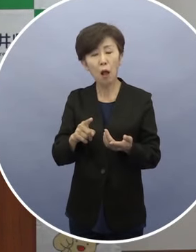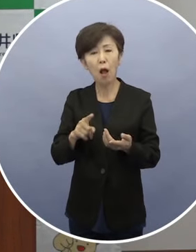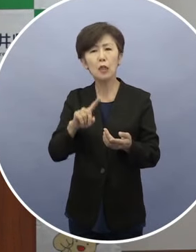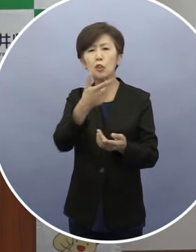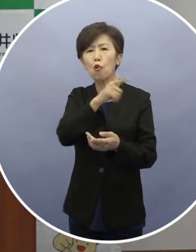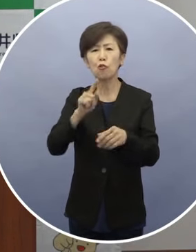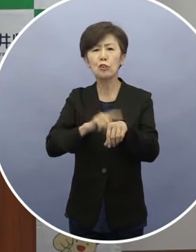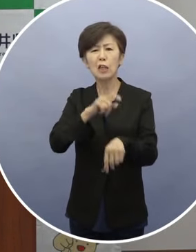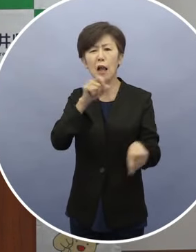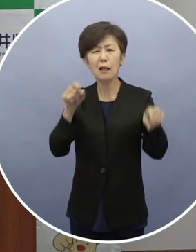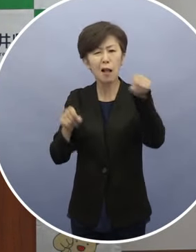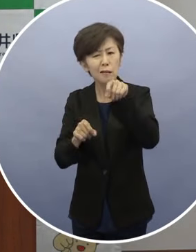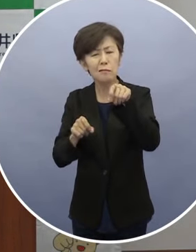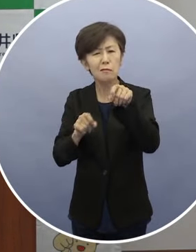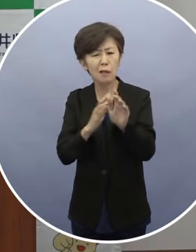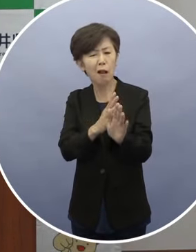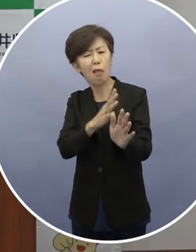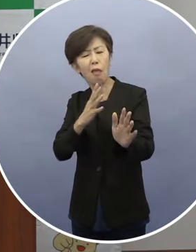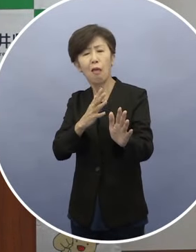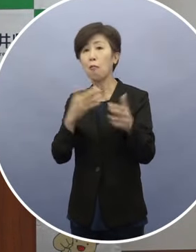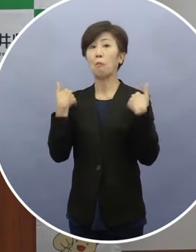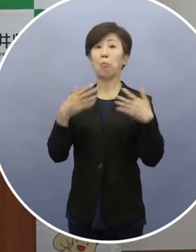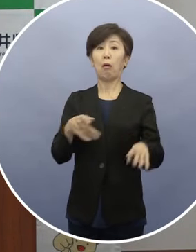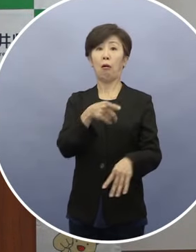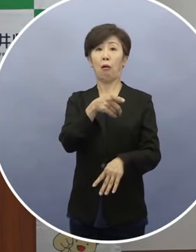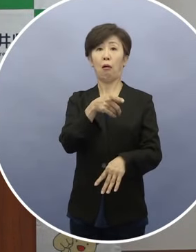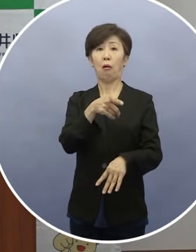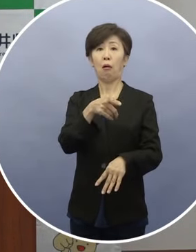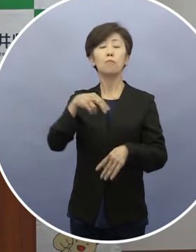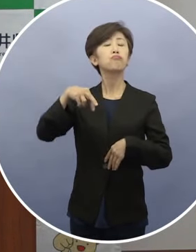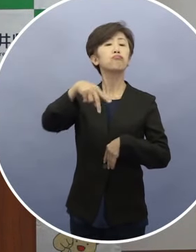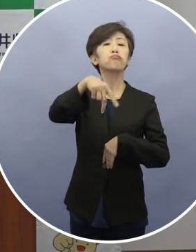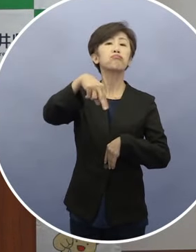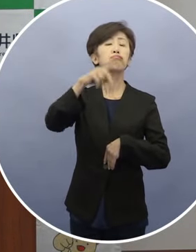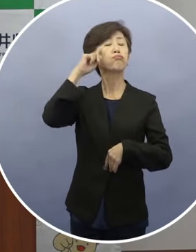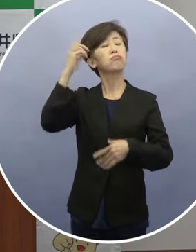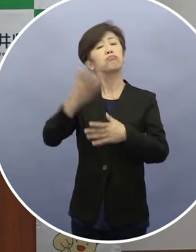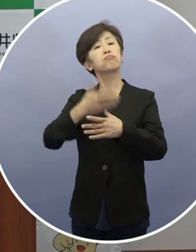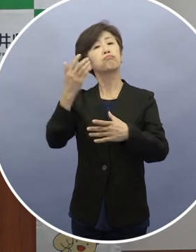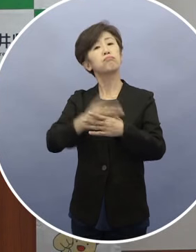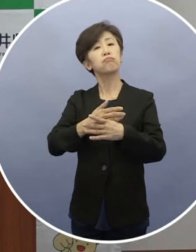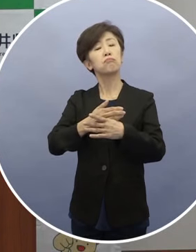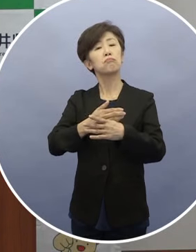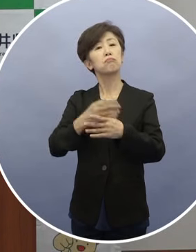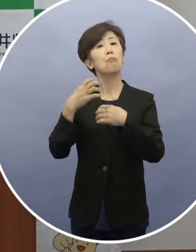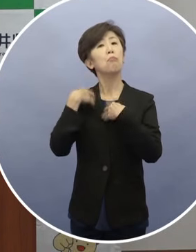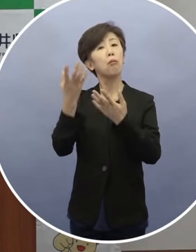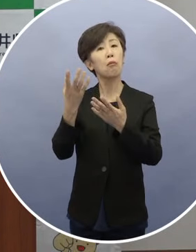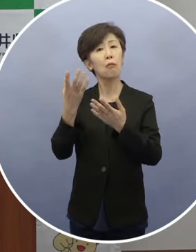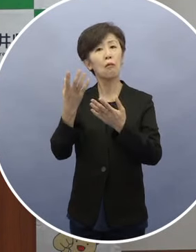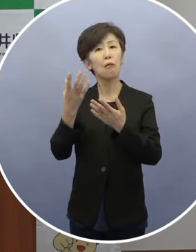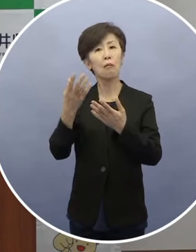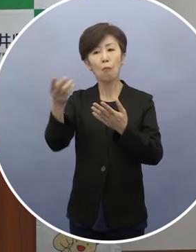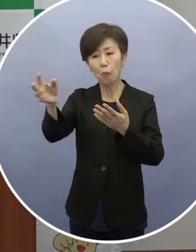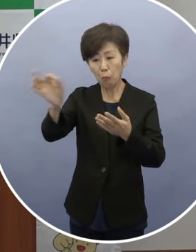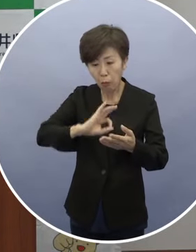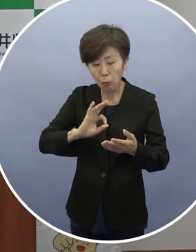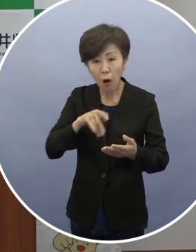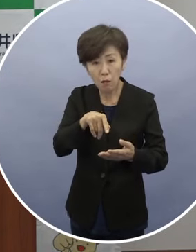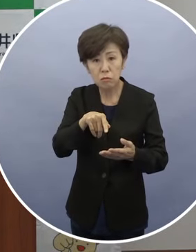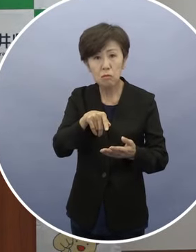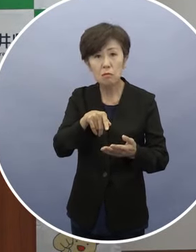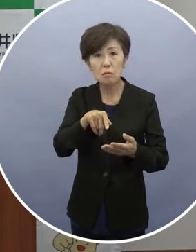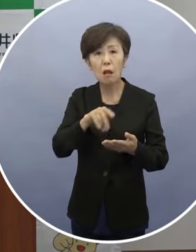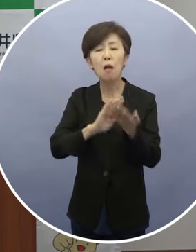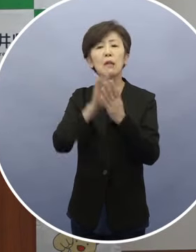時間がかかったりして混んだりしますので、そういうことはなく移動すれば、届く。それから、県内外、そこを通る人